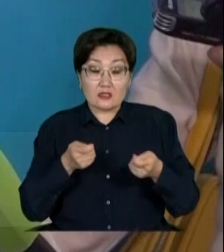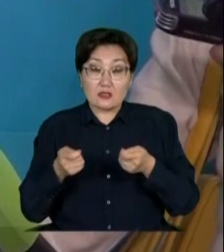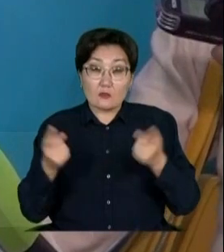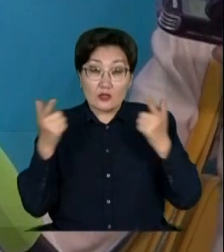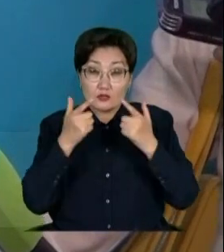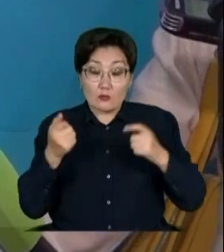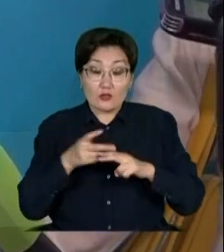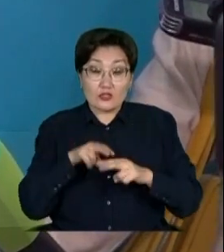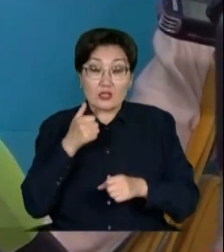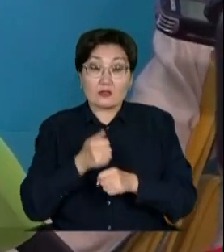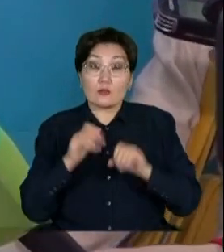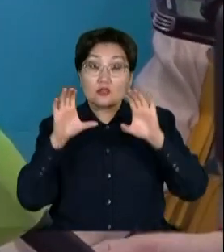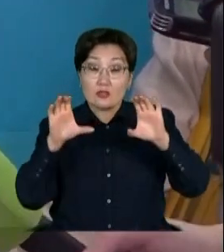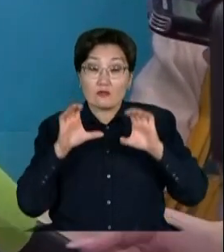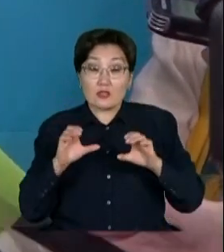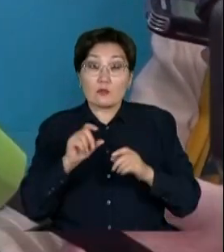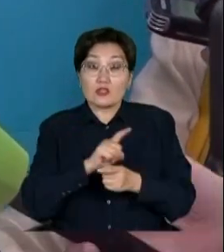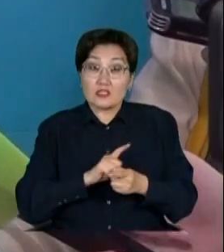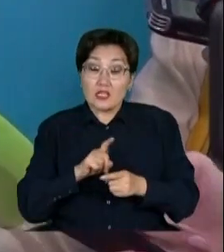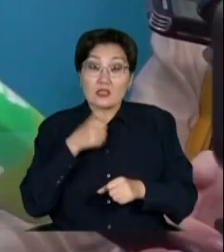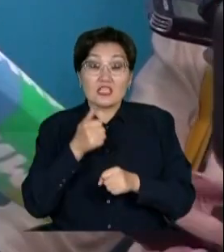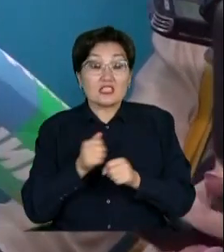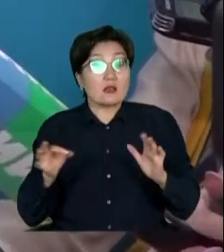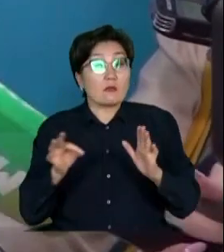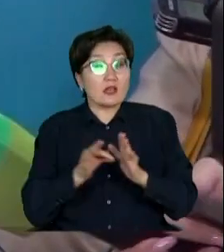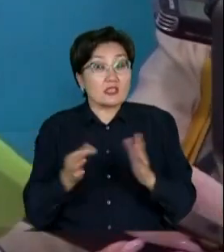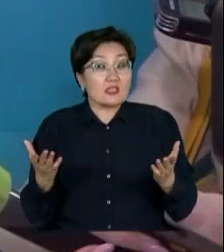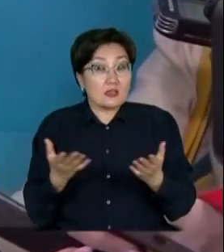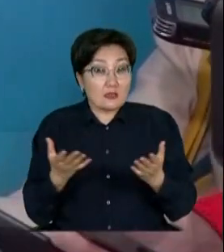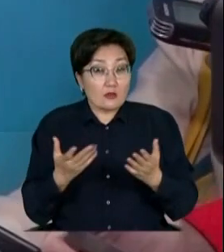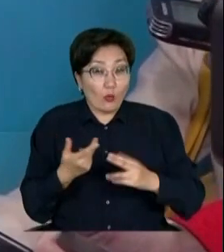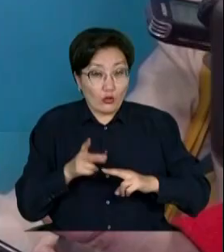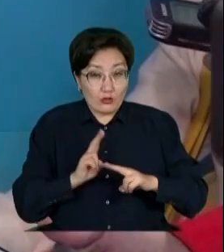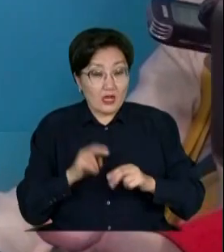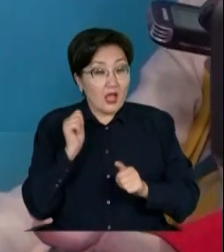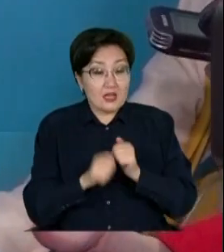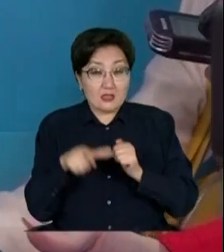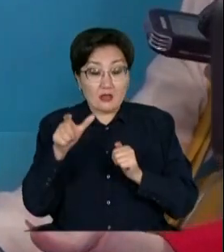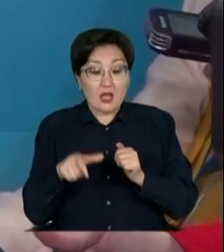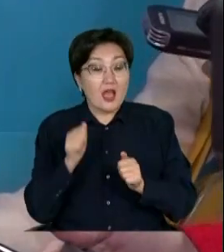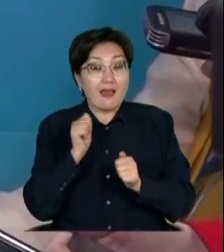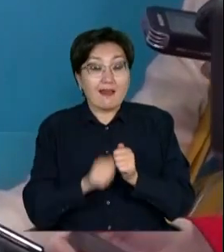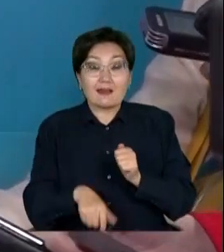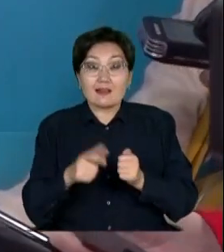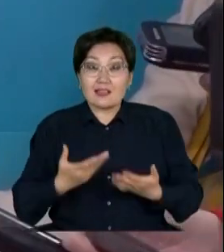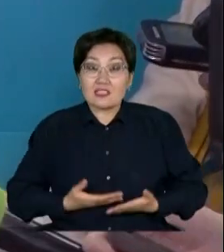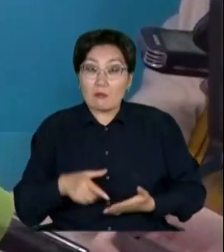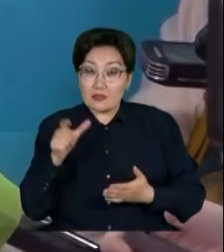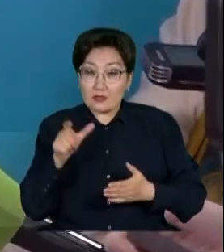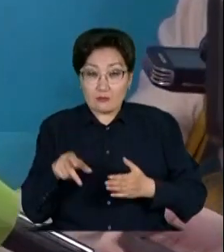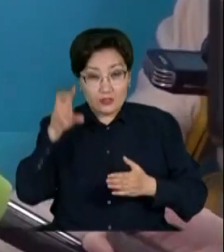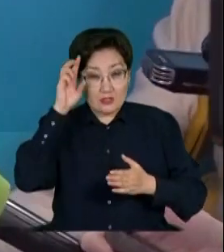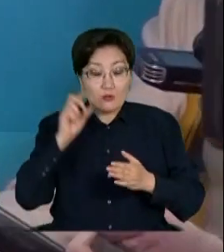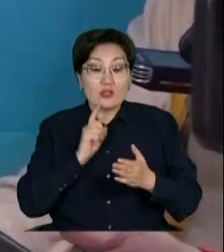сол конституциялық реформасының негізгі мақсаты қандай? Ол әр адамның, әр азаматтың